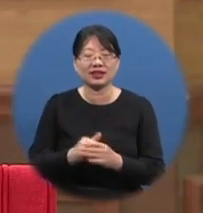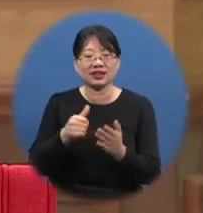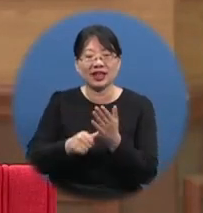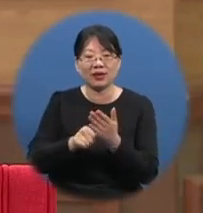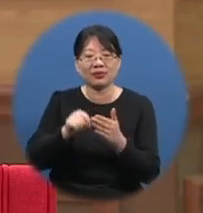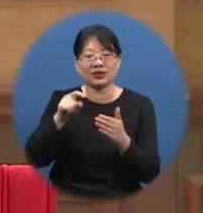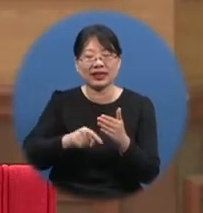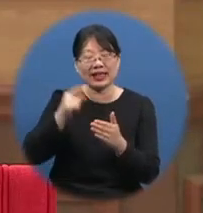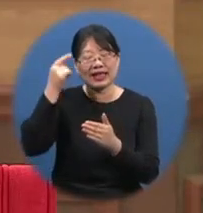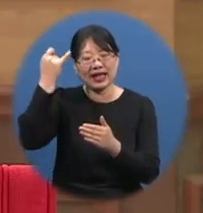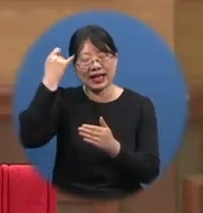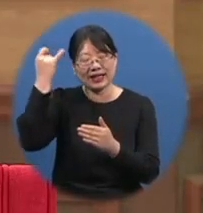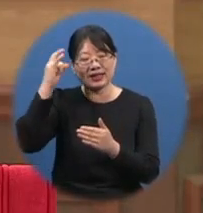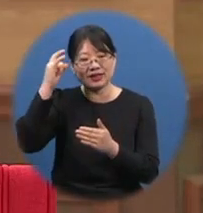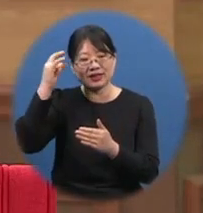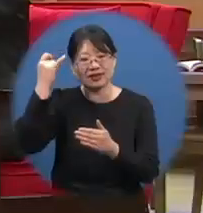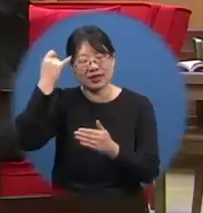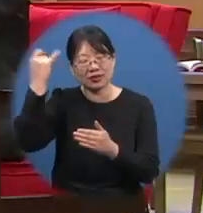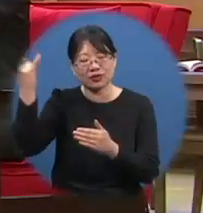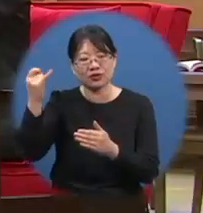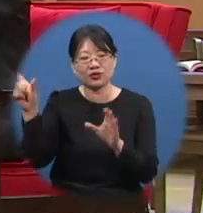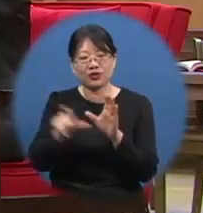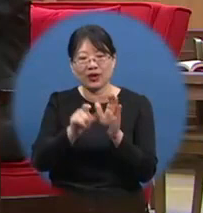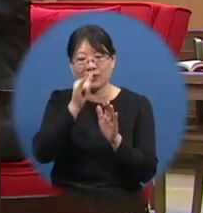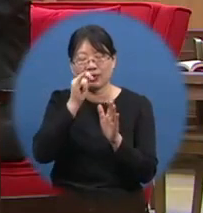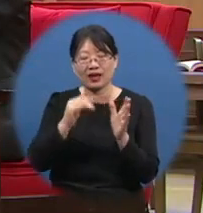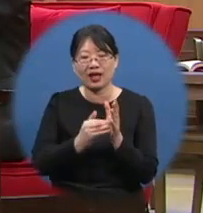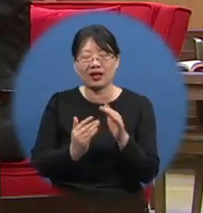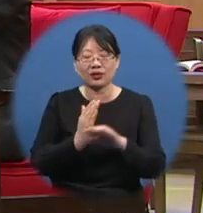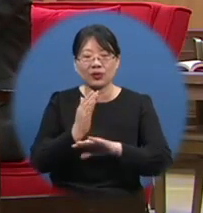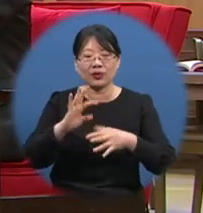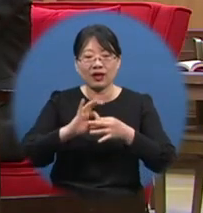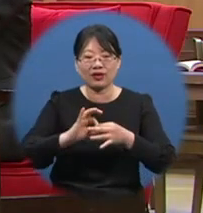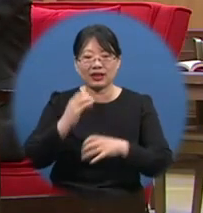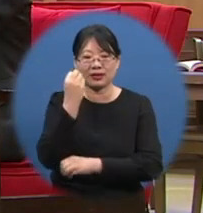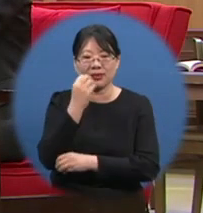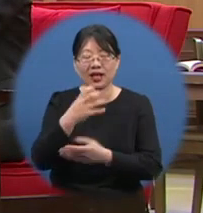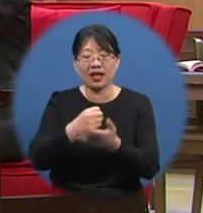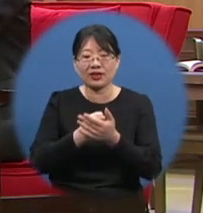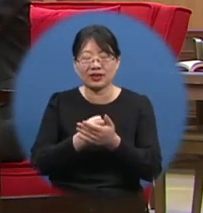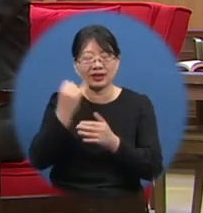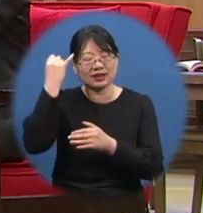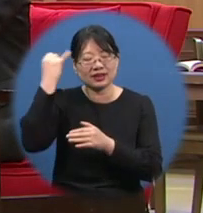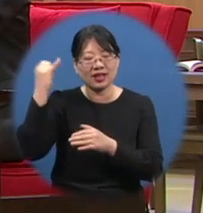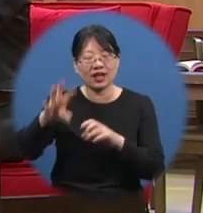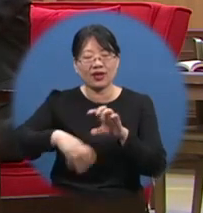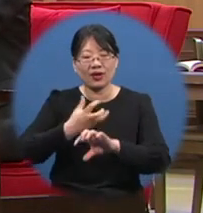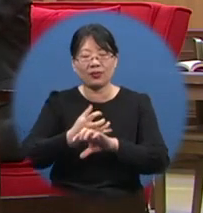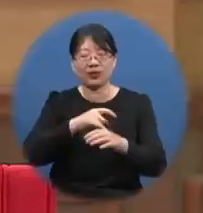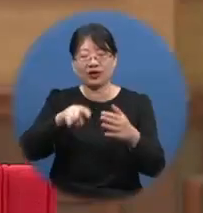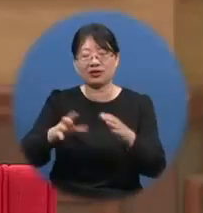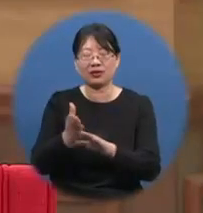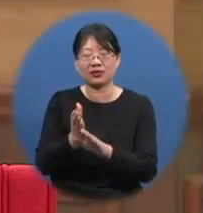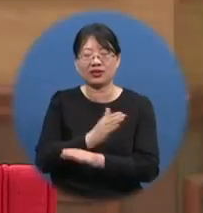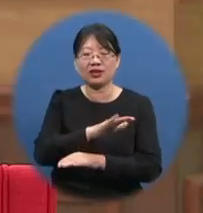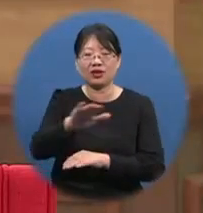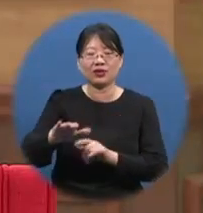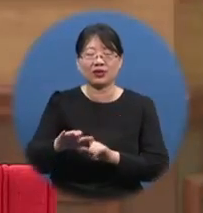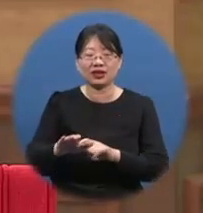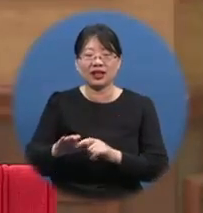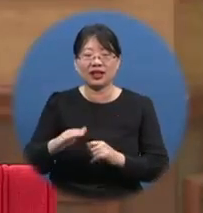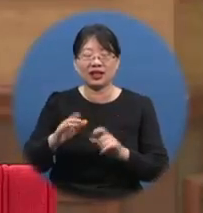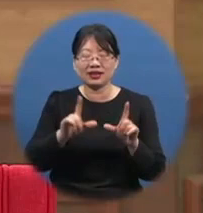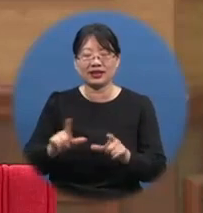사물에 지능이 들어간다. 네. 초연결을 기반으로 한 지능화 혁명에서 우리가